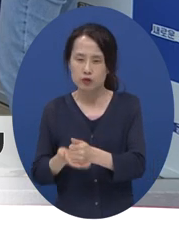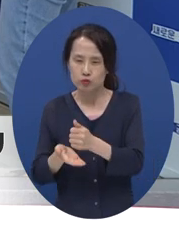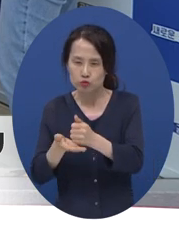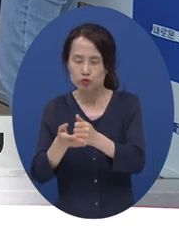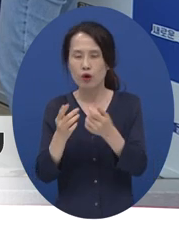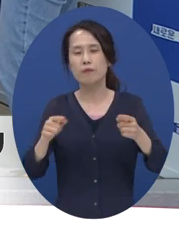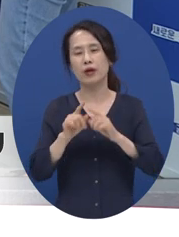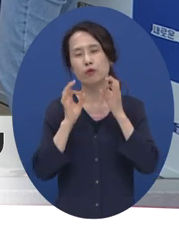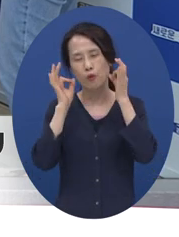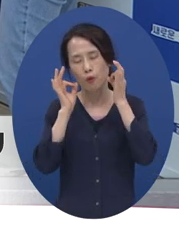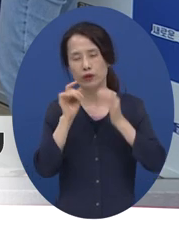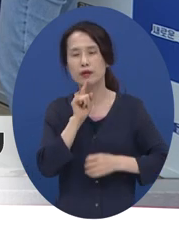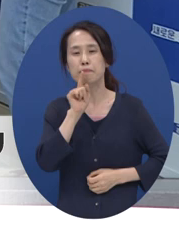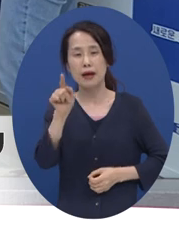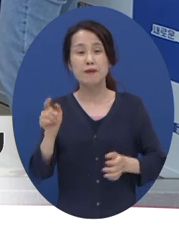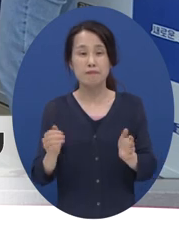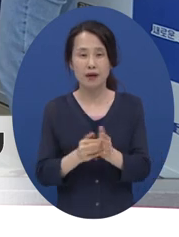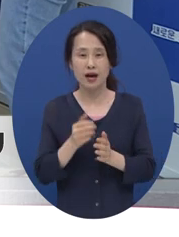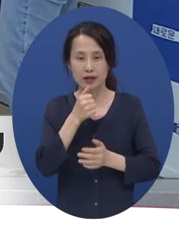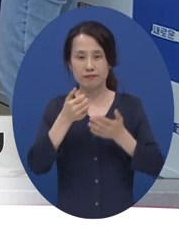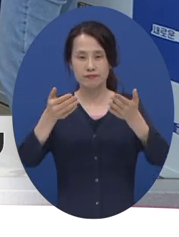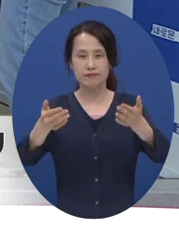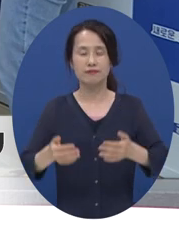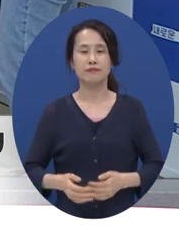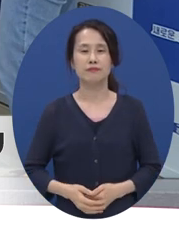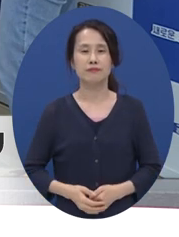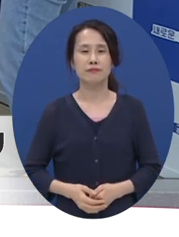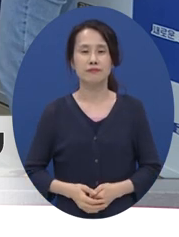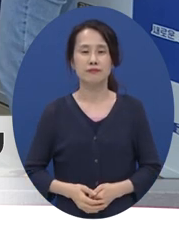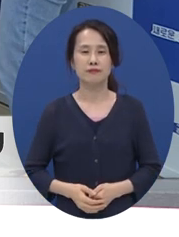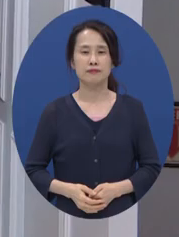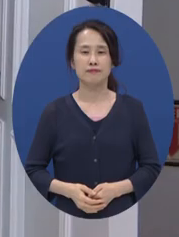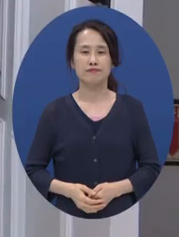함께 노력하자는 뜻을 전했습니다. 한선주 기자입니다.